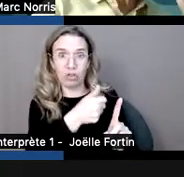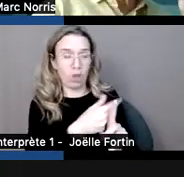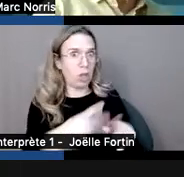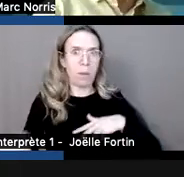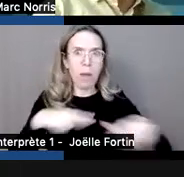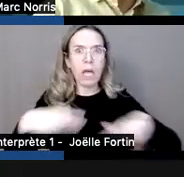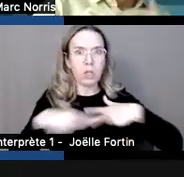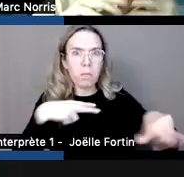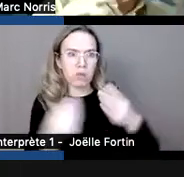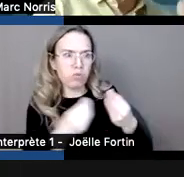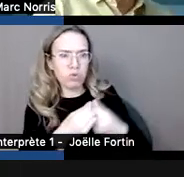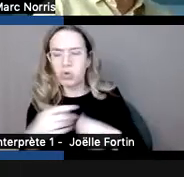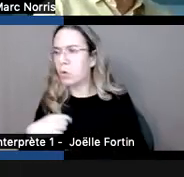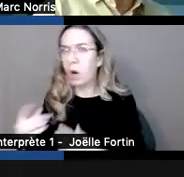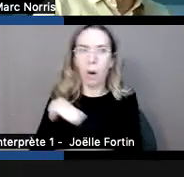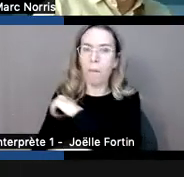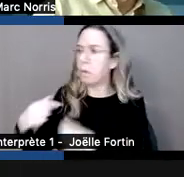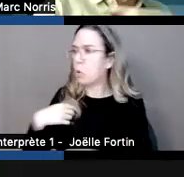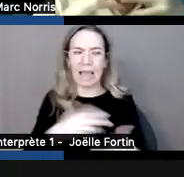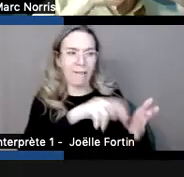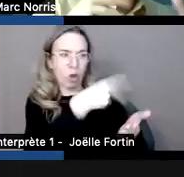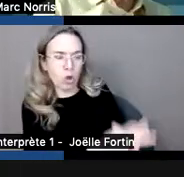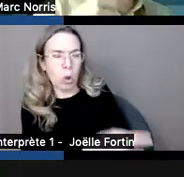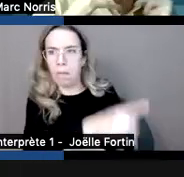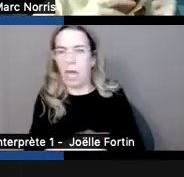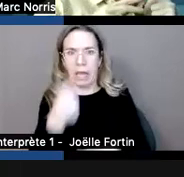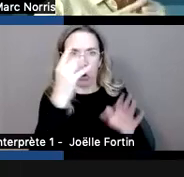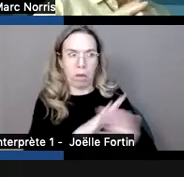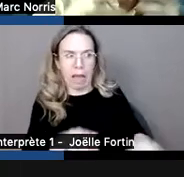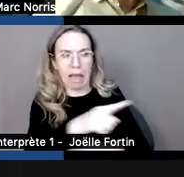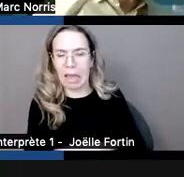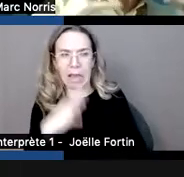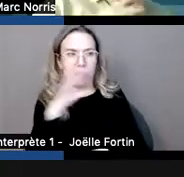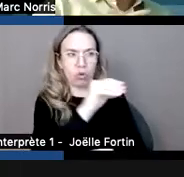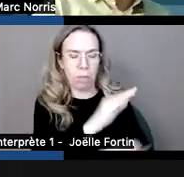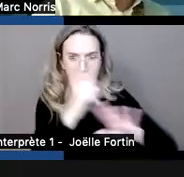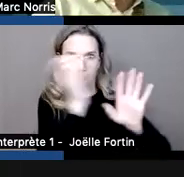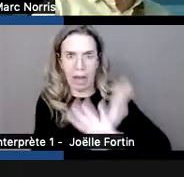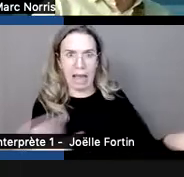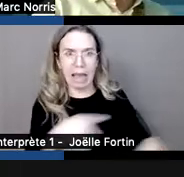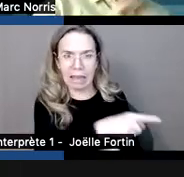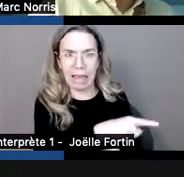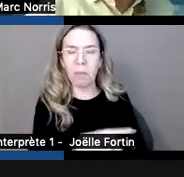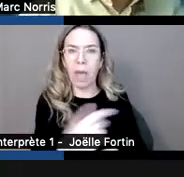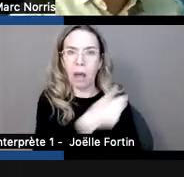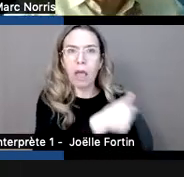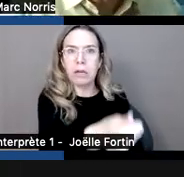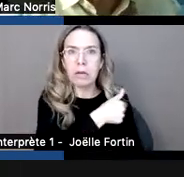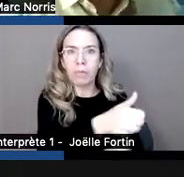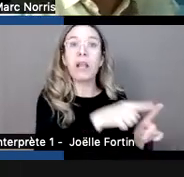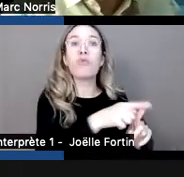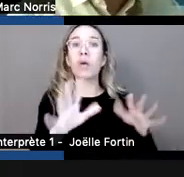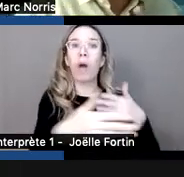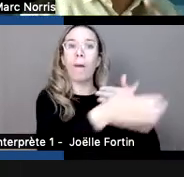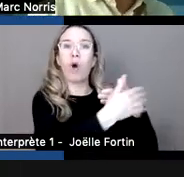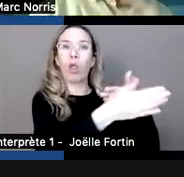va tomber, ça doit être la démence, il ne comprend rien quand je lui parle. Et il cognait aux portes des